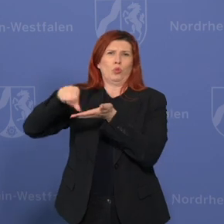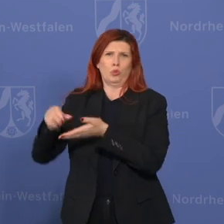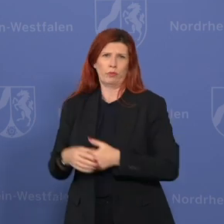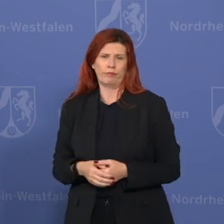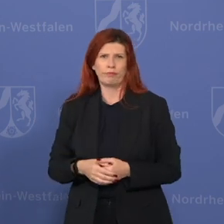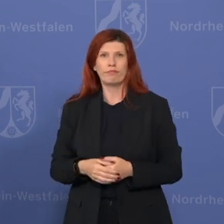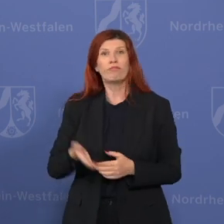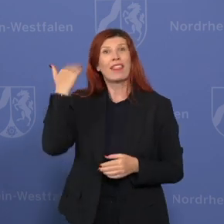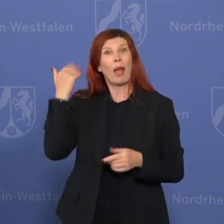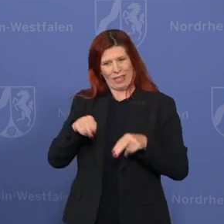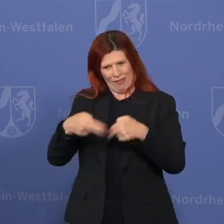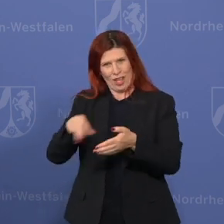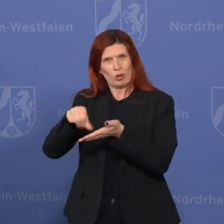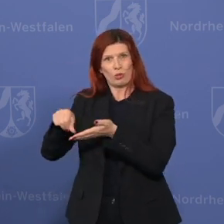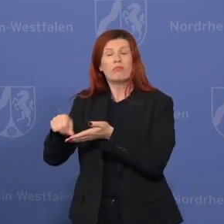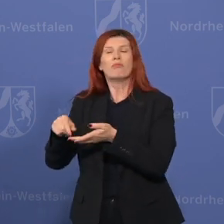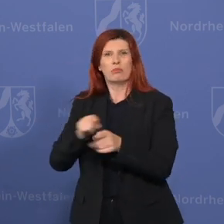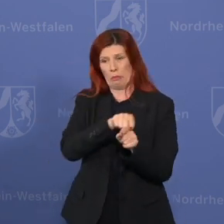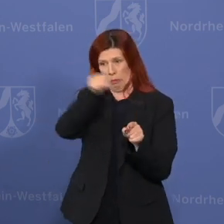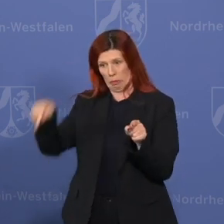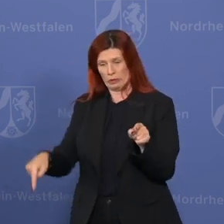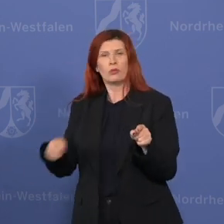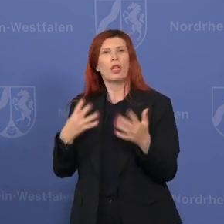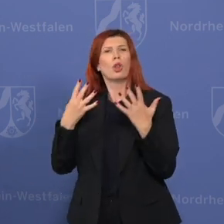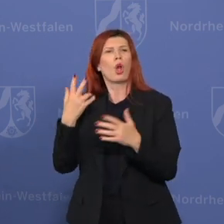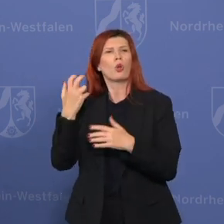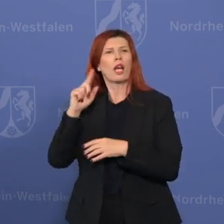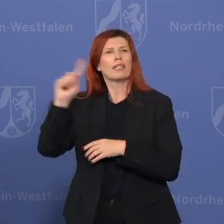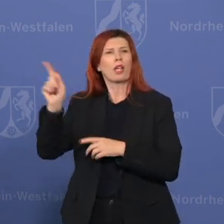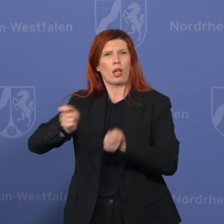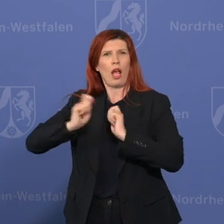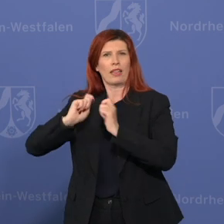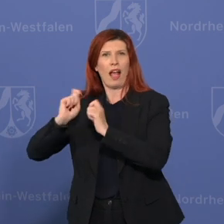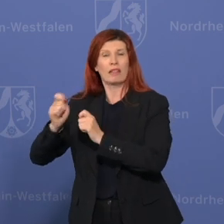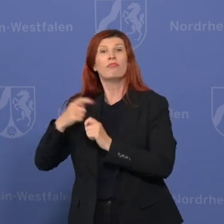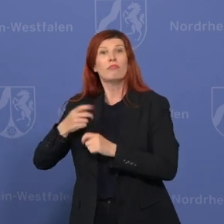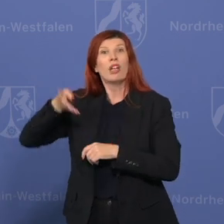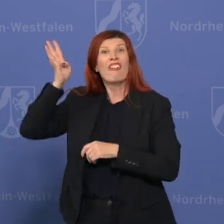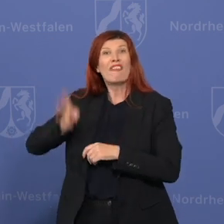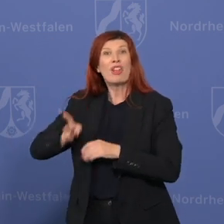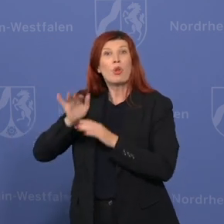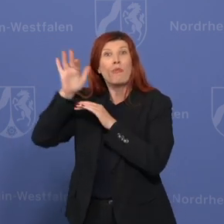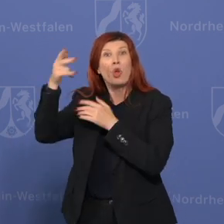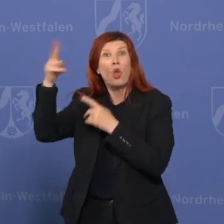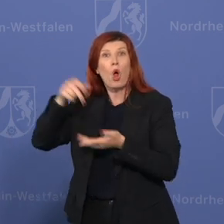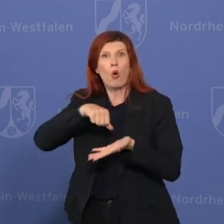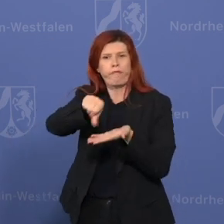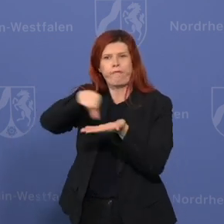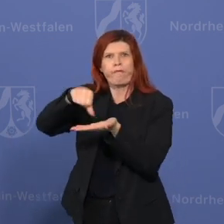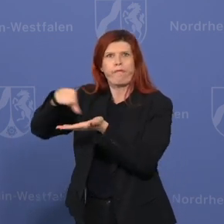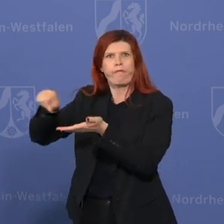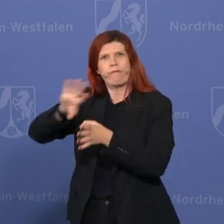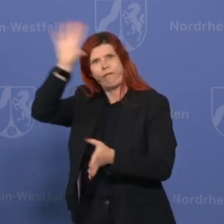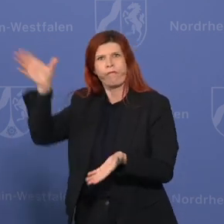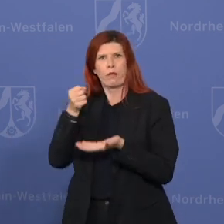wurden 39.000 Soforthilfen in Höhe von 400 Millionen Euro ausgezahlt. Und trotz Unterbrechung beträgt die